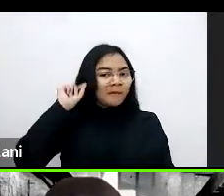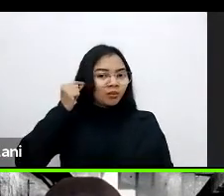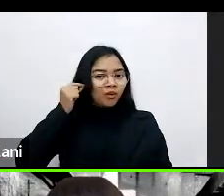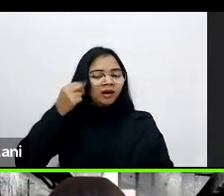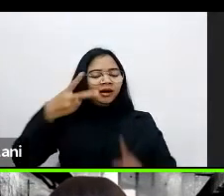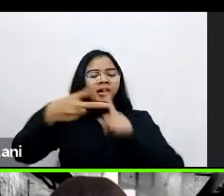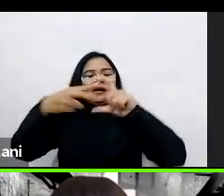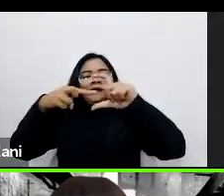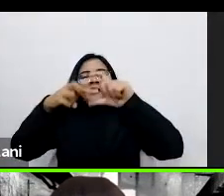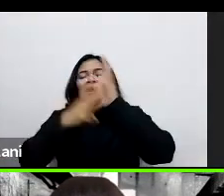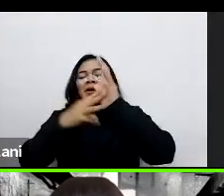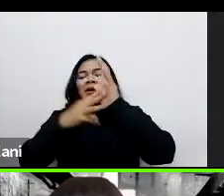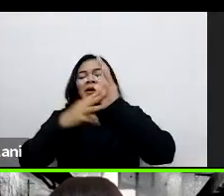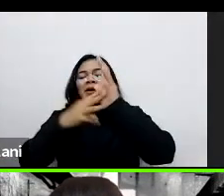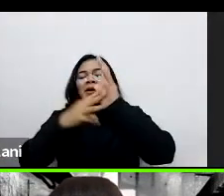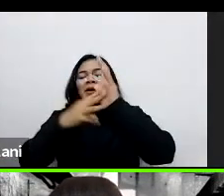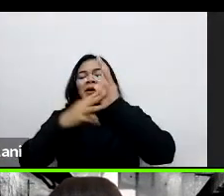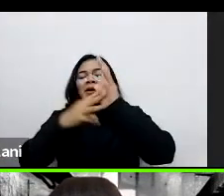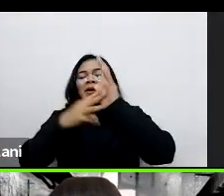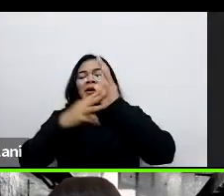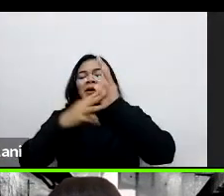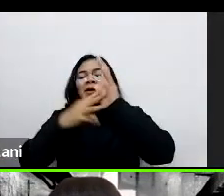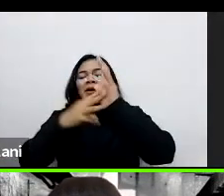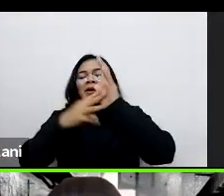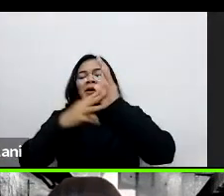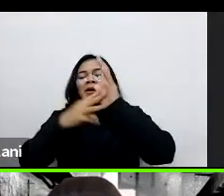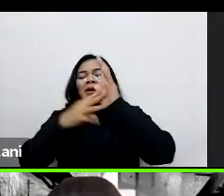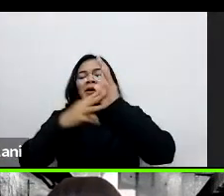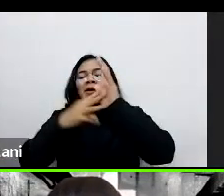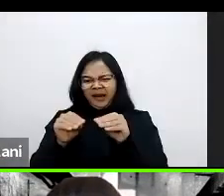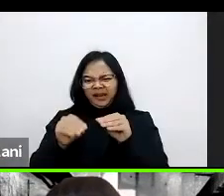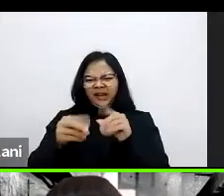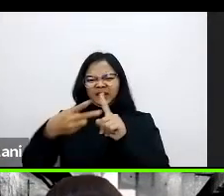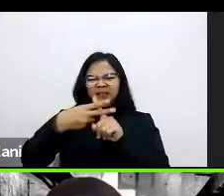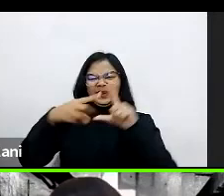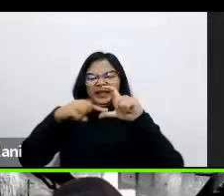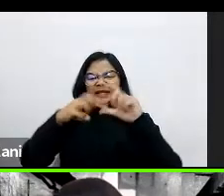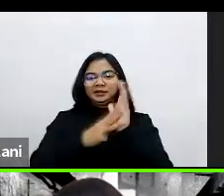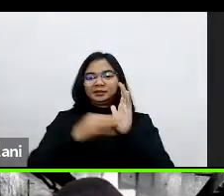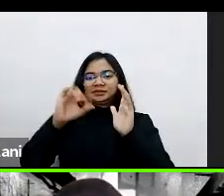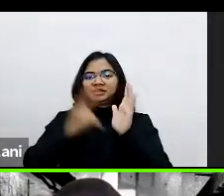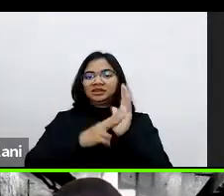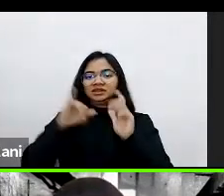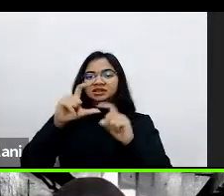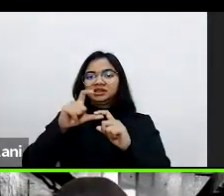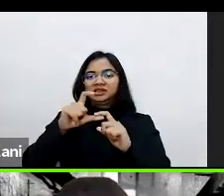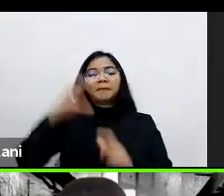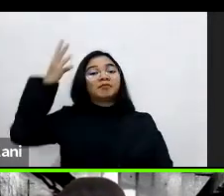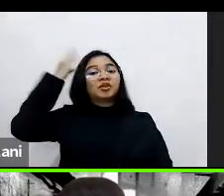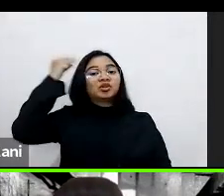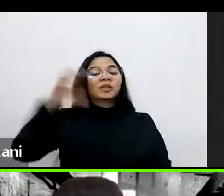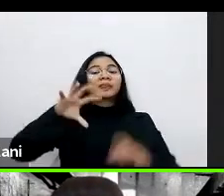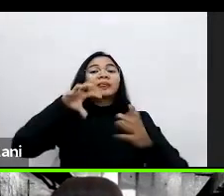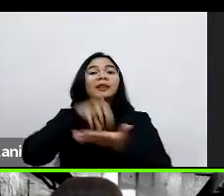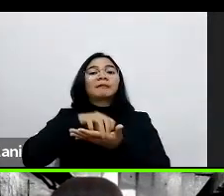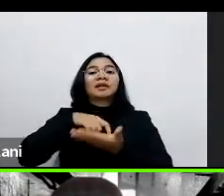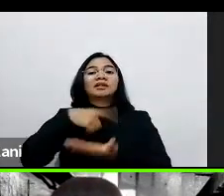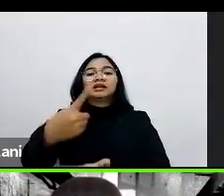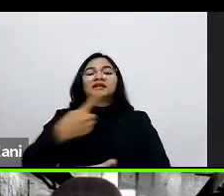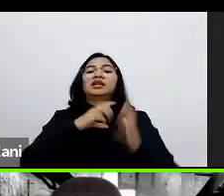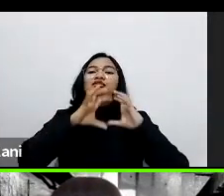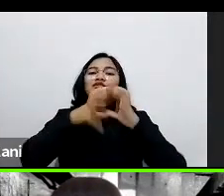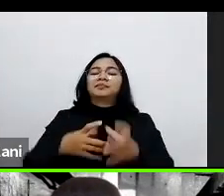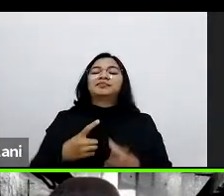akademisi dan intelektual feminis, mengetahui tempat kita di dunia, tempat kita di dalam peta, dan bagaimana kita